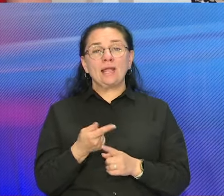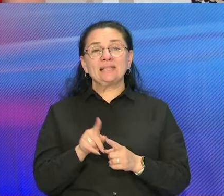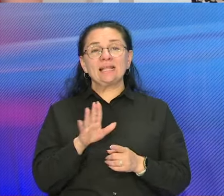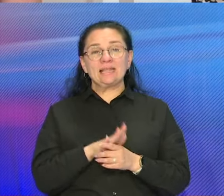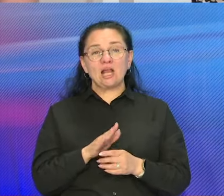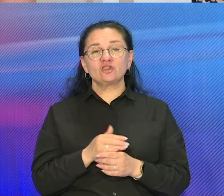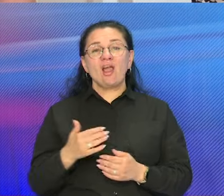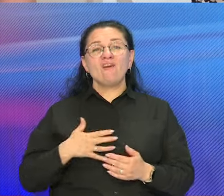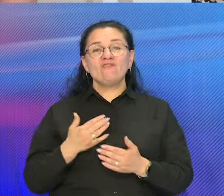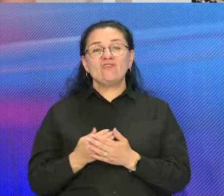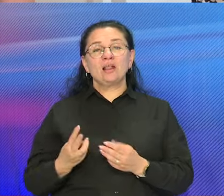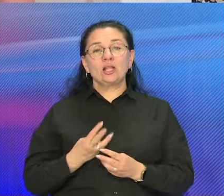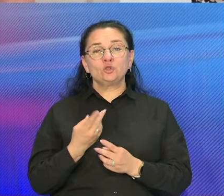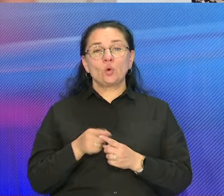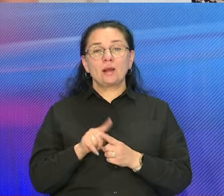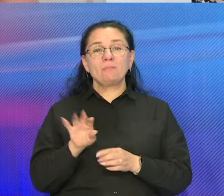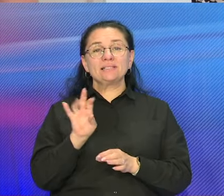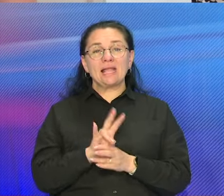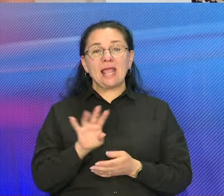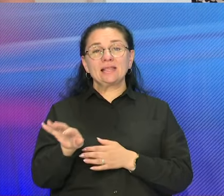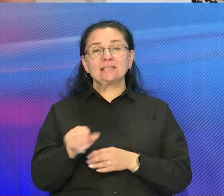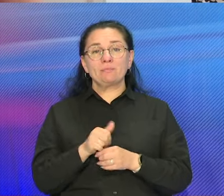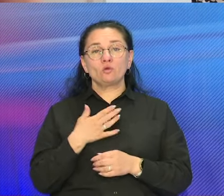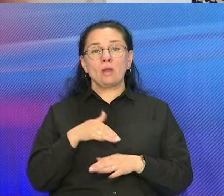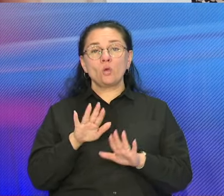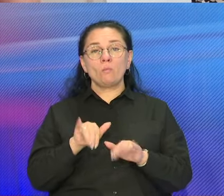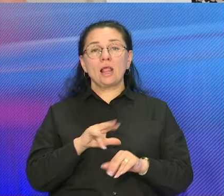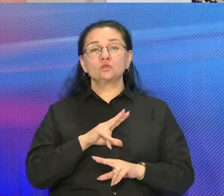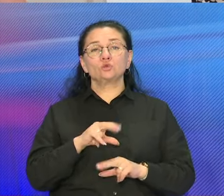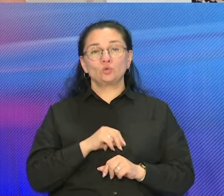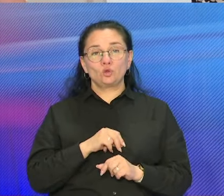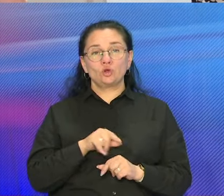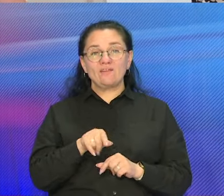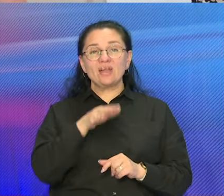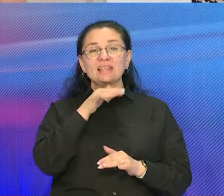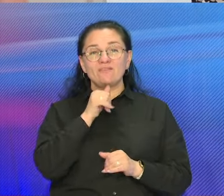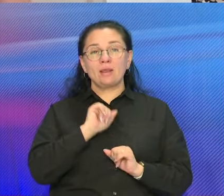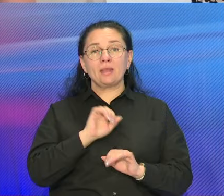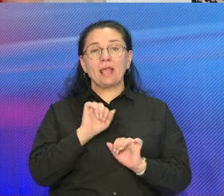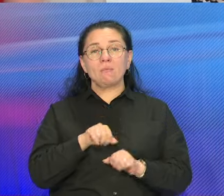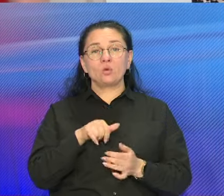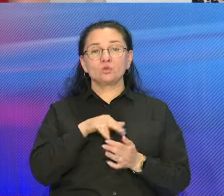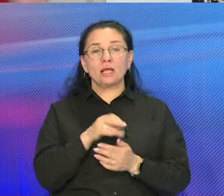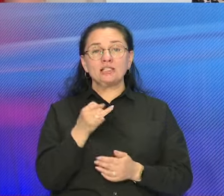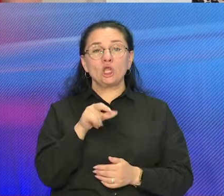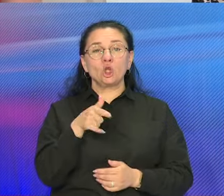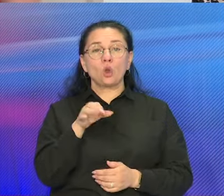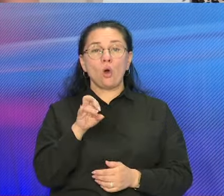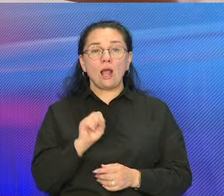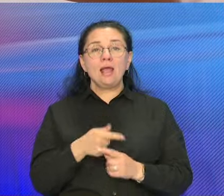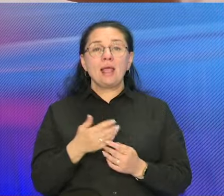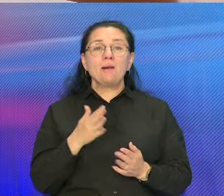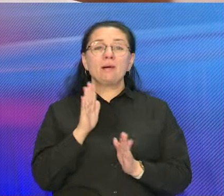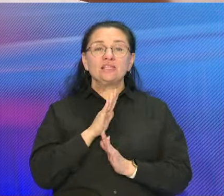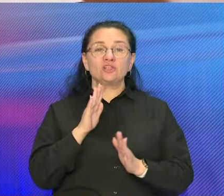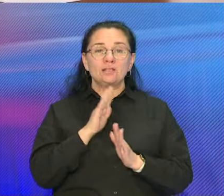периодически забирают на прогулку мою младшую дочку Тем временем я могу сходить на йогу, сходить подышать воздухом